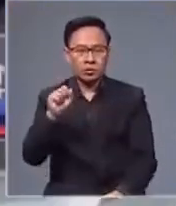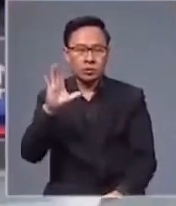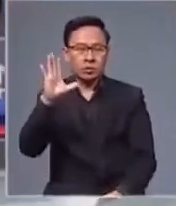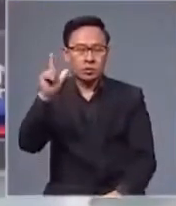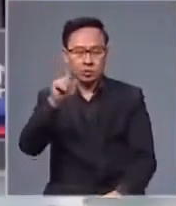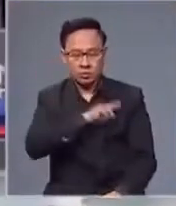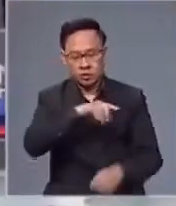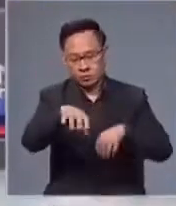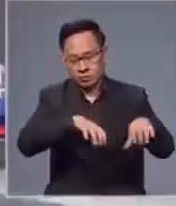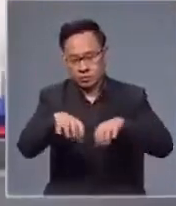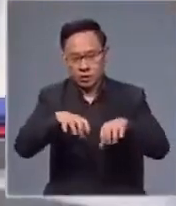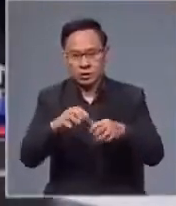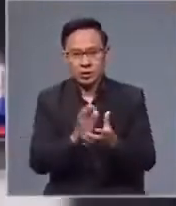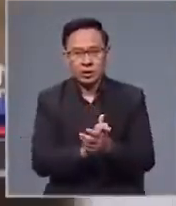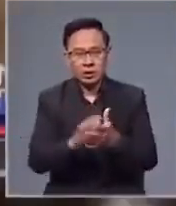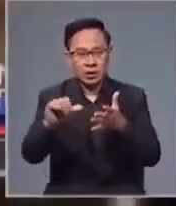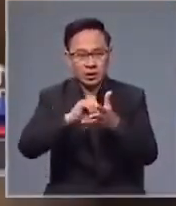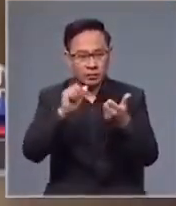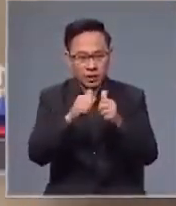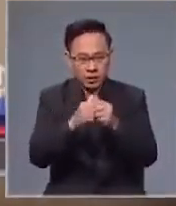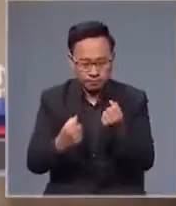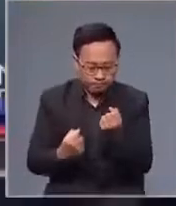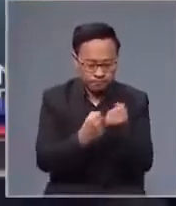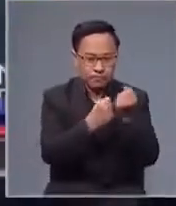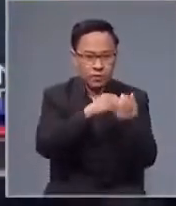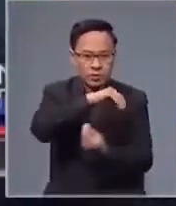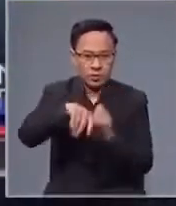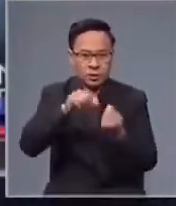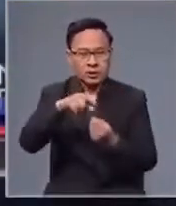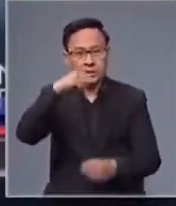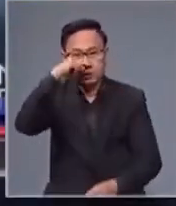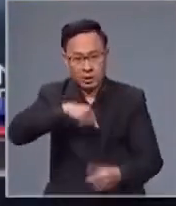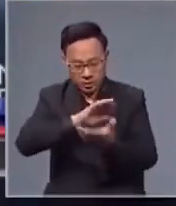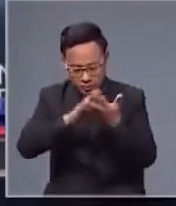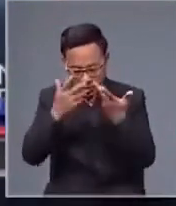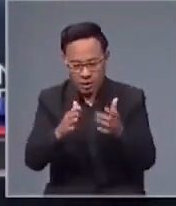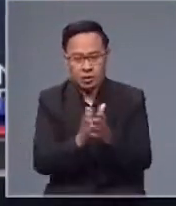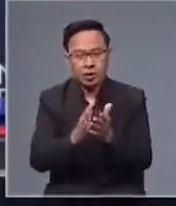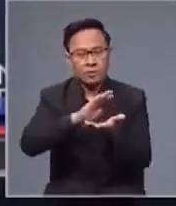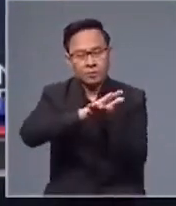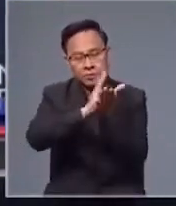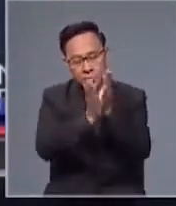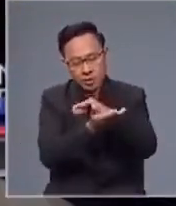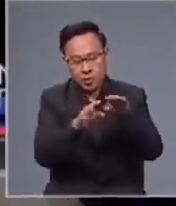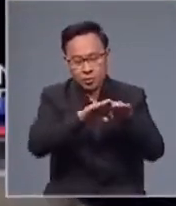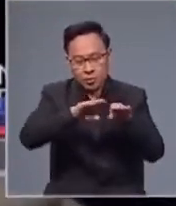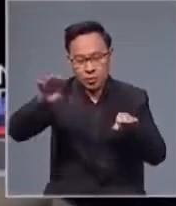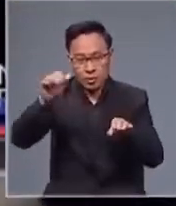าติเข้ามาแก้ไขการขับเคลื่อนระบบเศรษฐกิจของประเทศให้คลี่คลายไปในทิศทางที่ดีขึ้